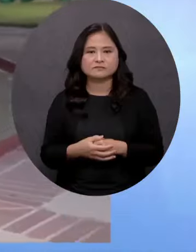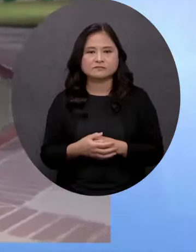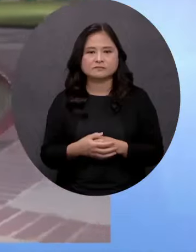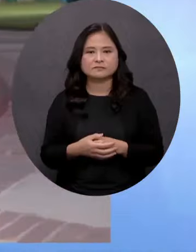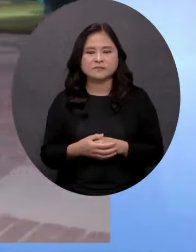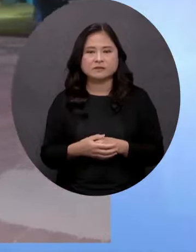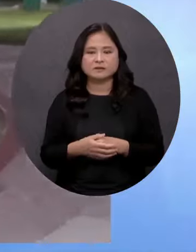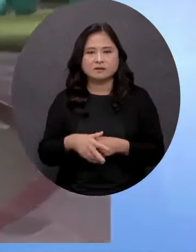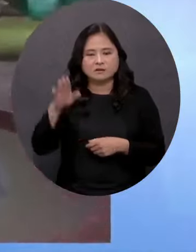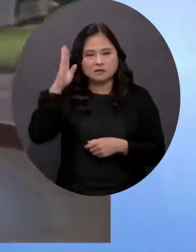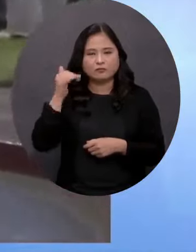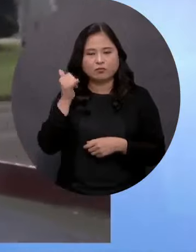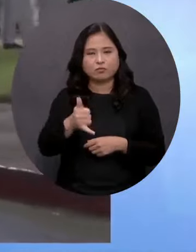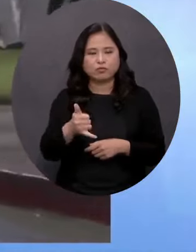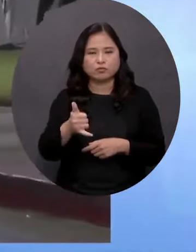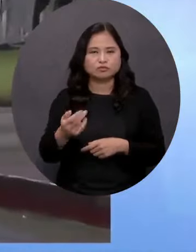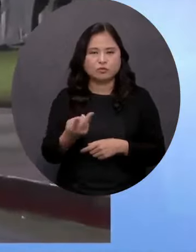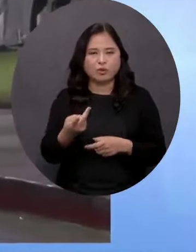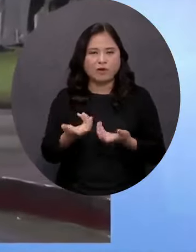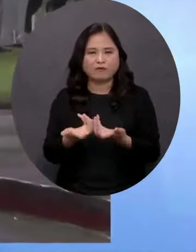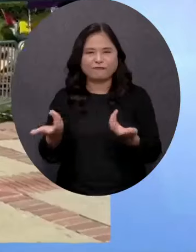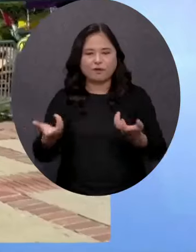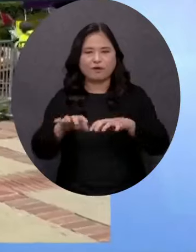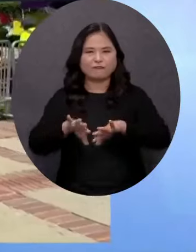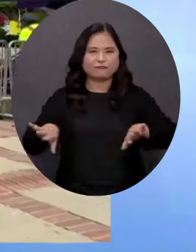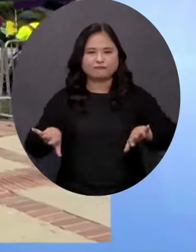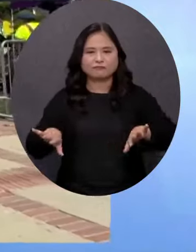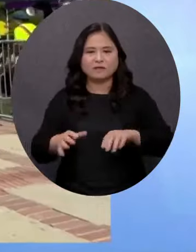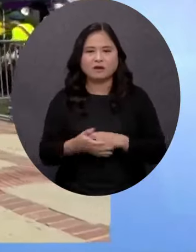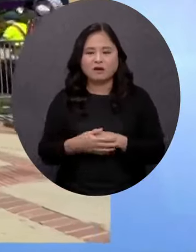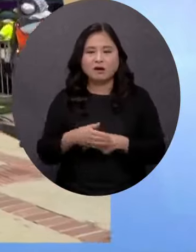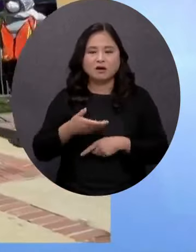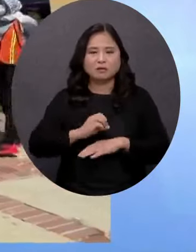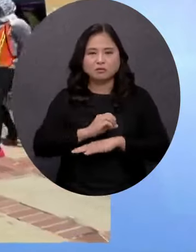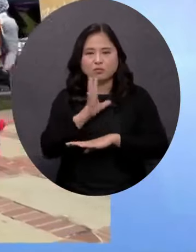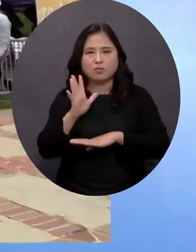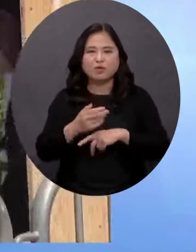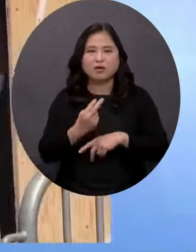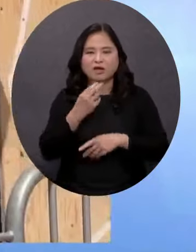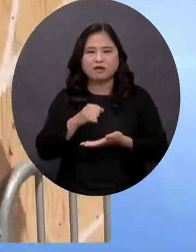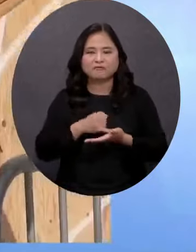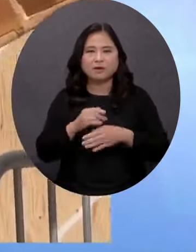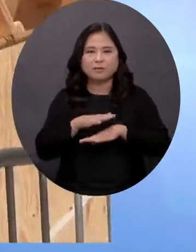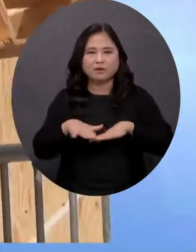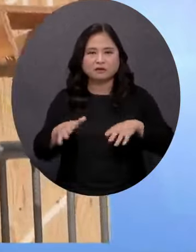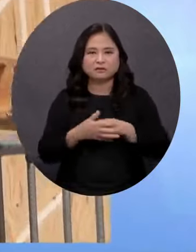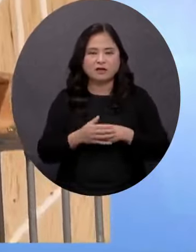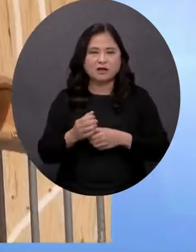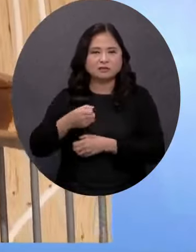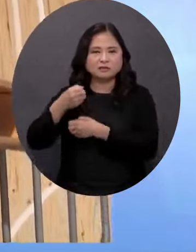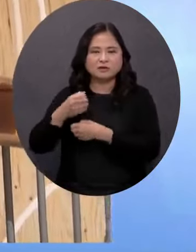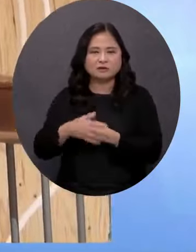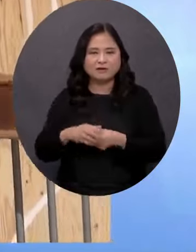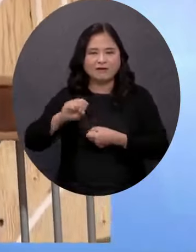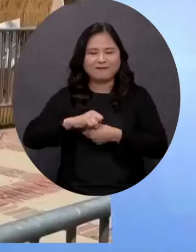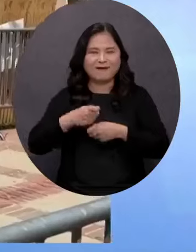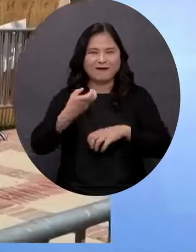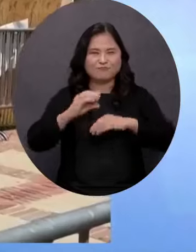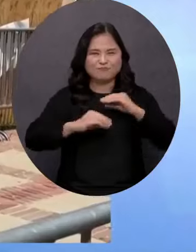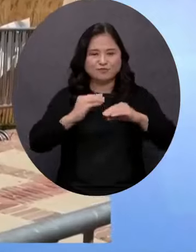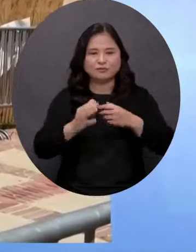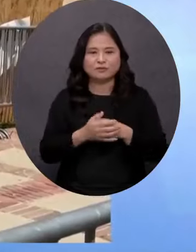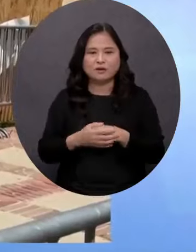警方到场介入，分隔两批人。天光之后，气氛回复平静，示威者加固据点。加州州长